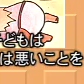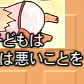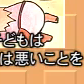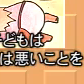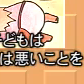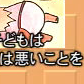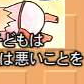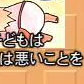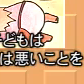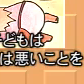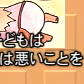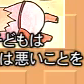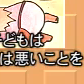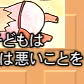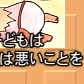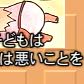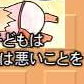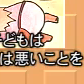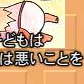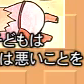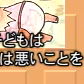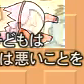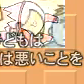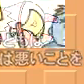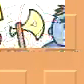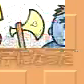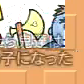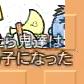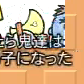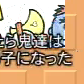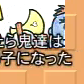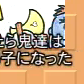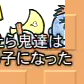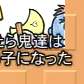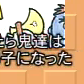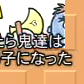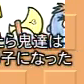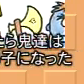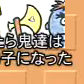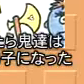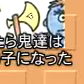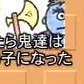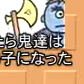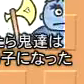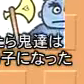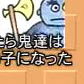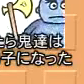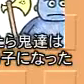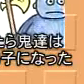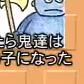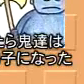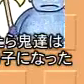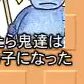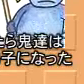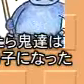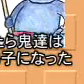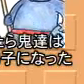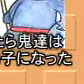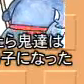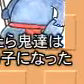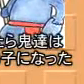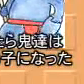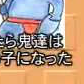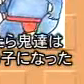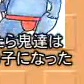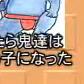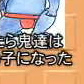事なものだから、これから悪いことしたらいかんぞと言ったら、鬼たちがね、心を入れ替え